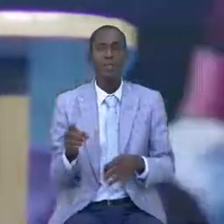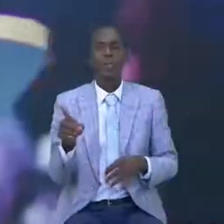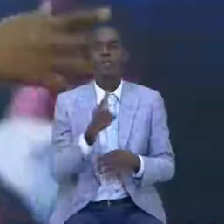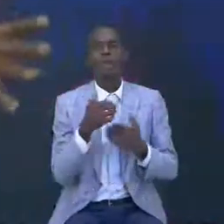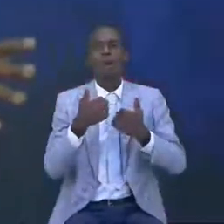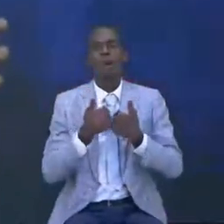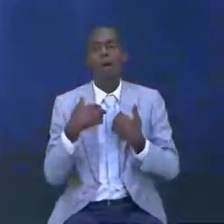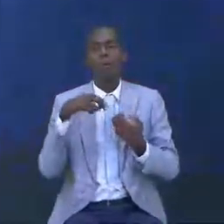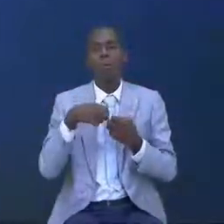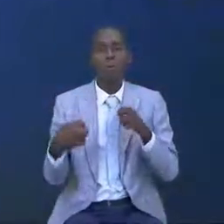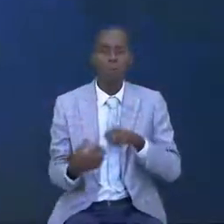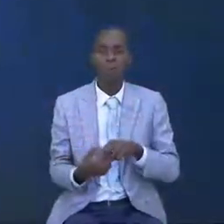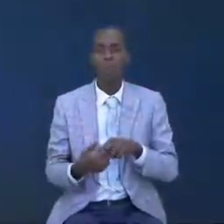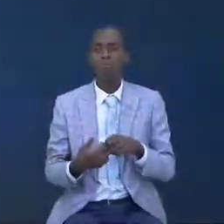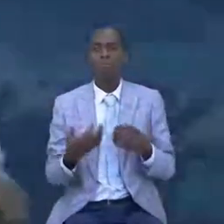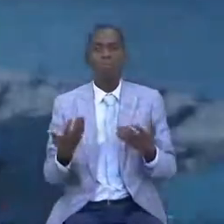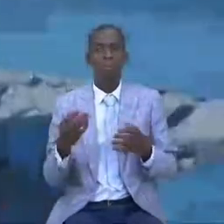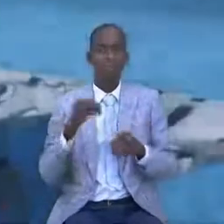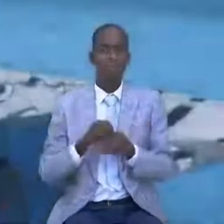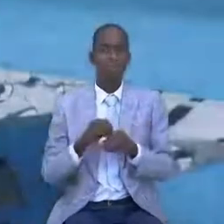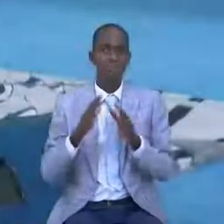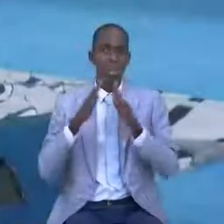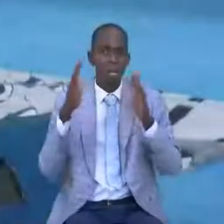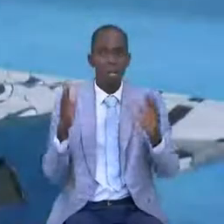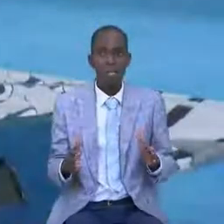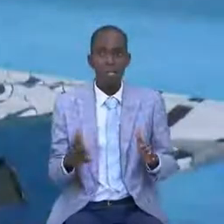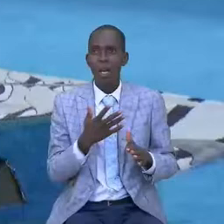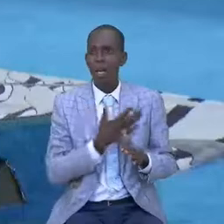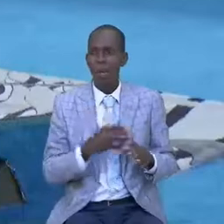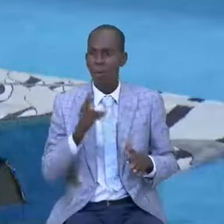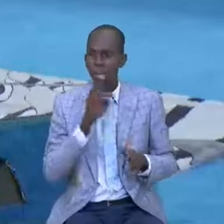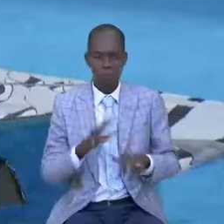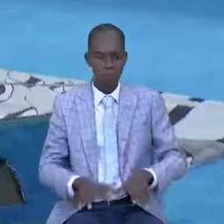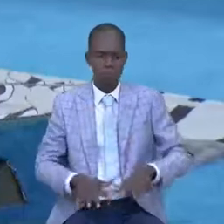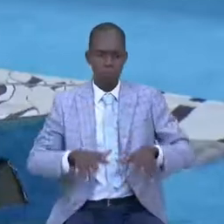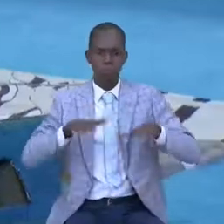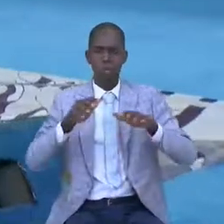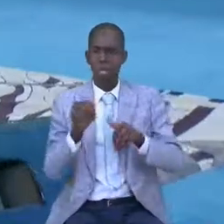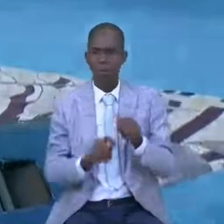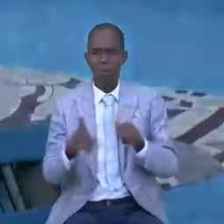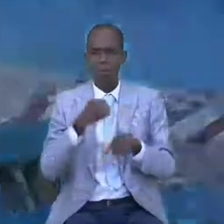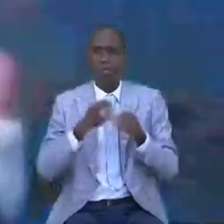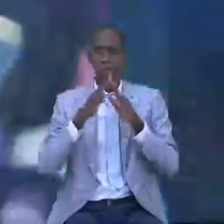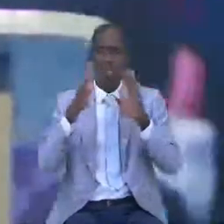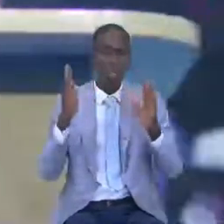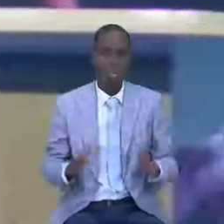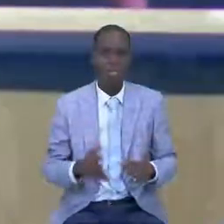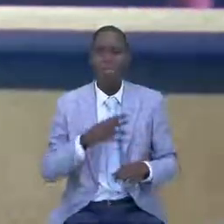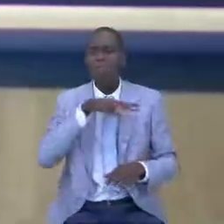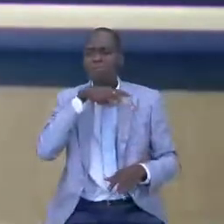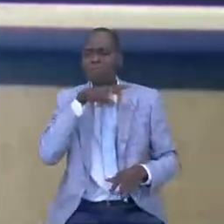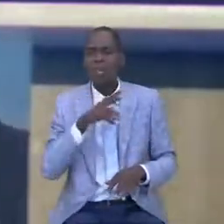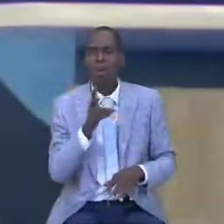de leurs péchés. Et si tu as un problème de plomberie dans ta